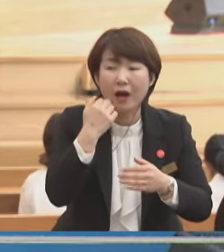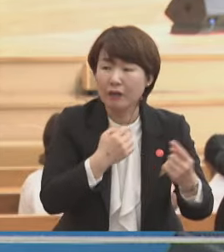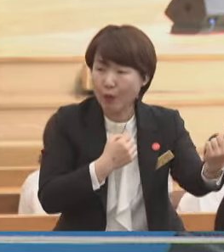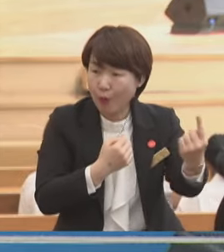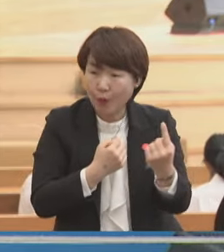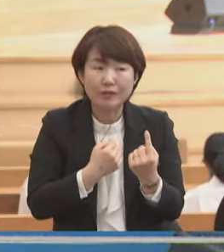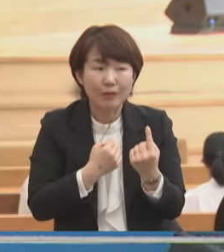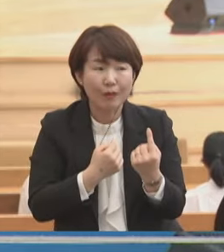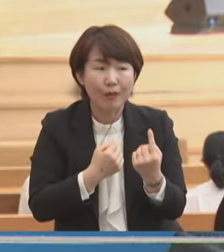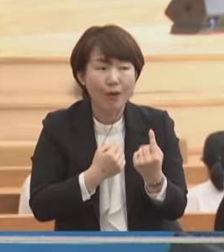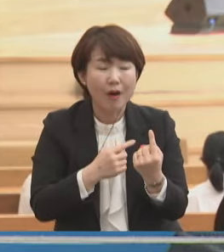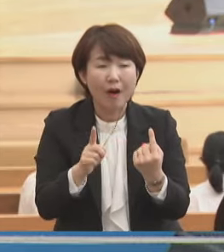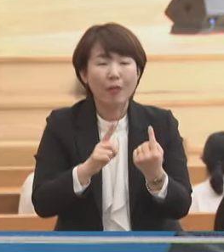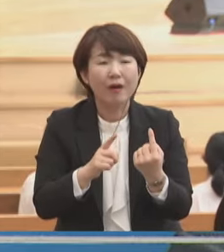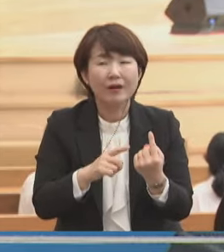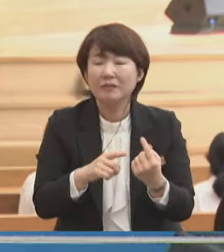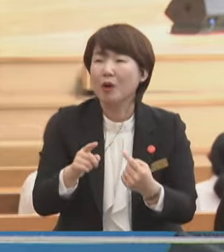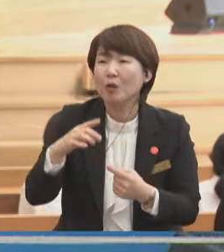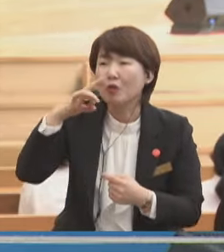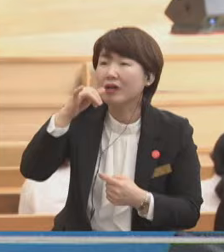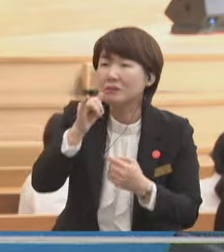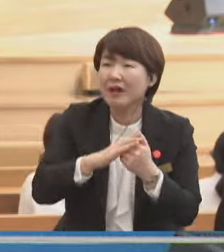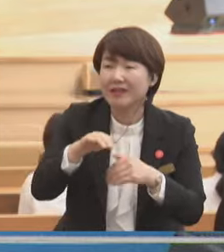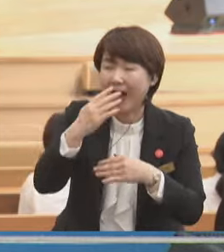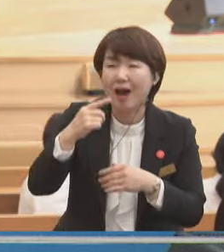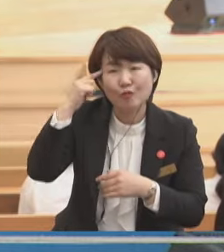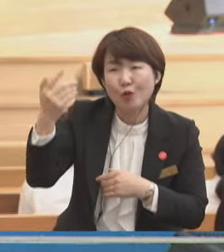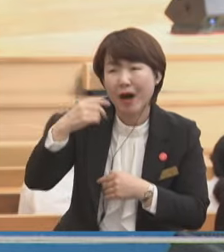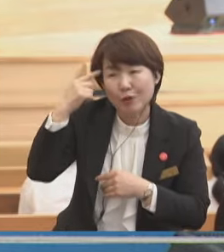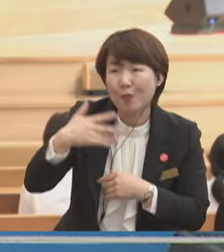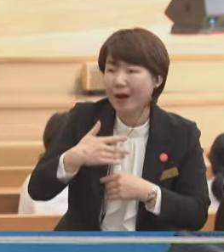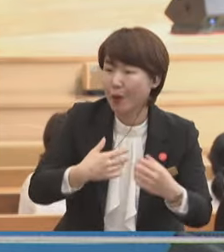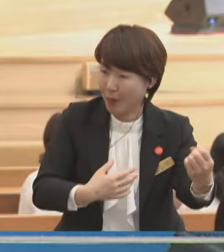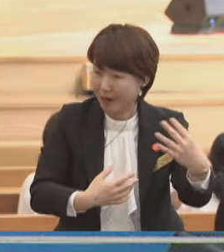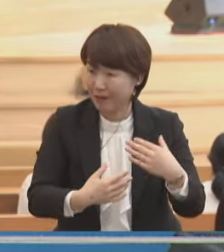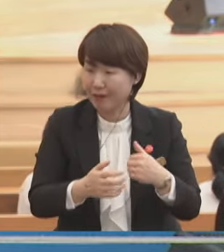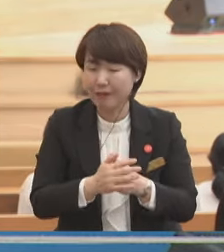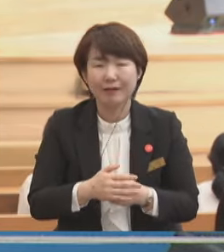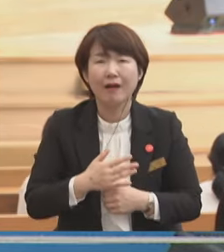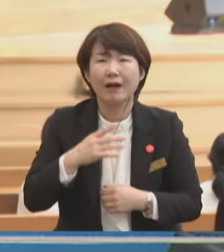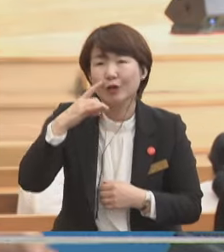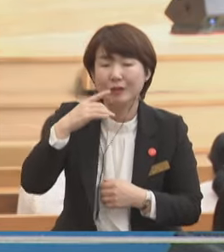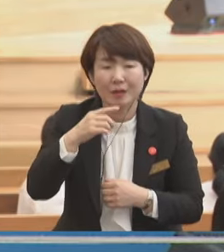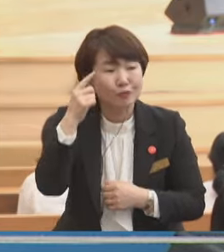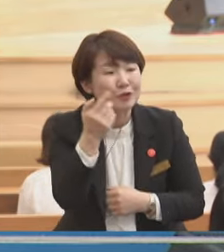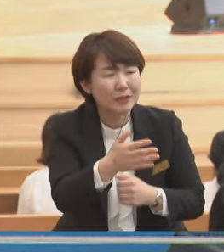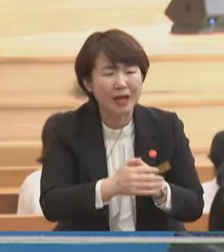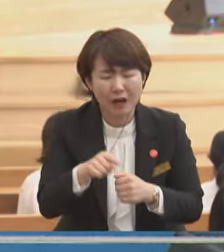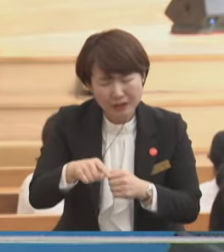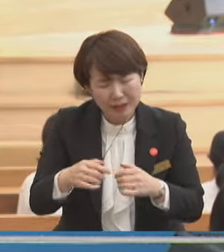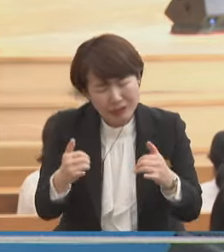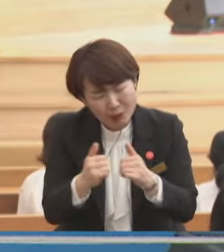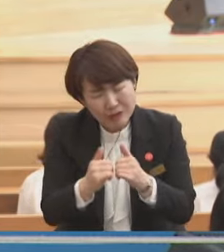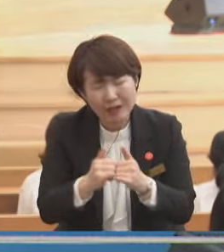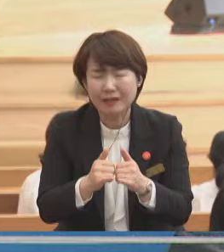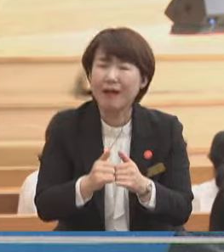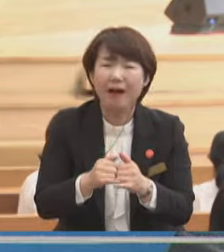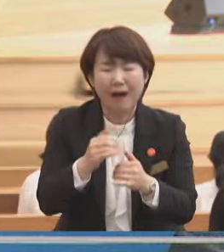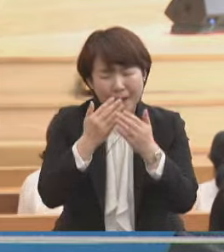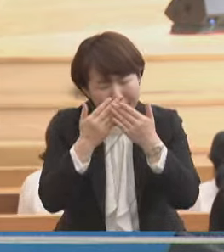다가오더니 뭐든지 궁금하면 물어 보라고 그렇게 했다는 거예요 그래서 뭘 물어봤냐이 전쟁이 언제